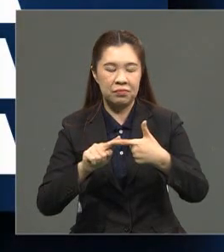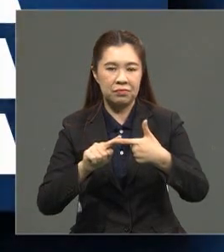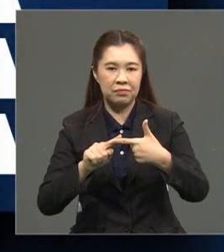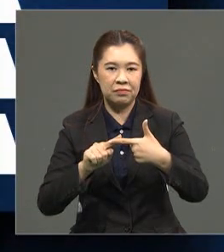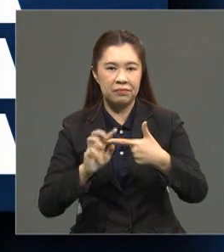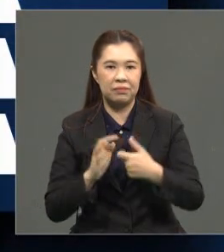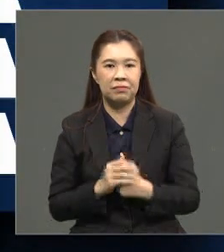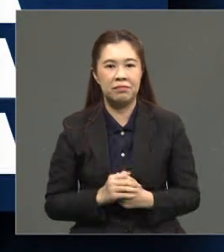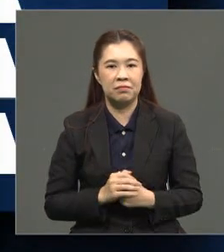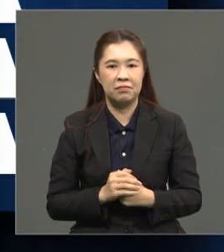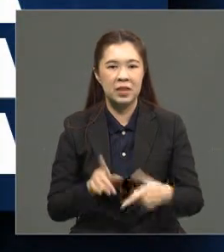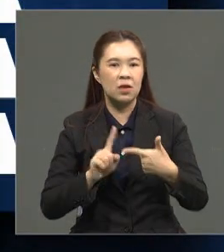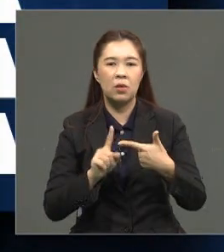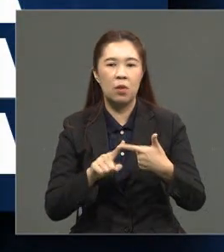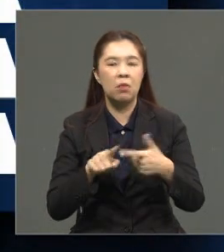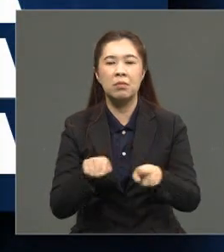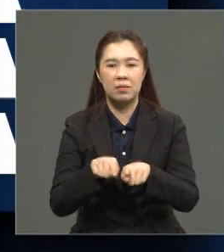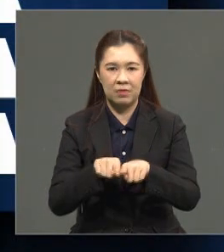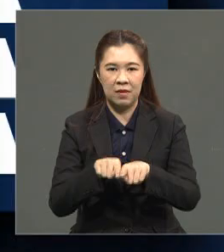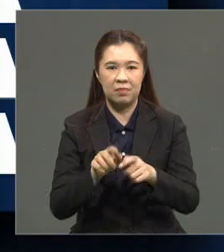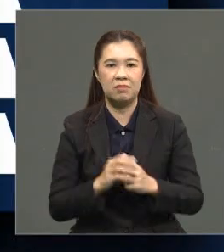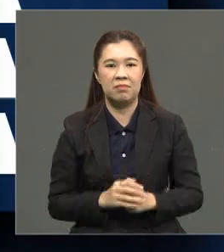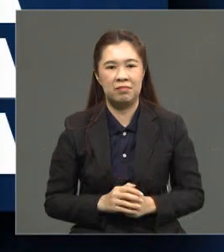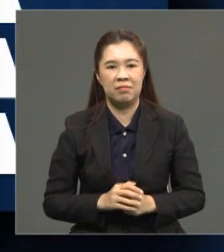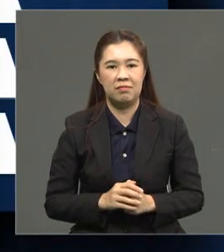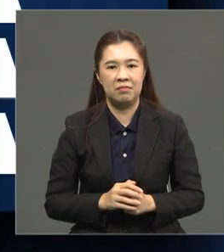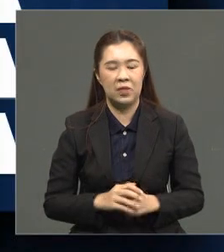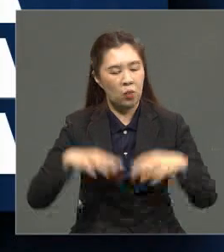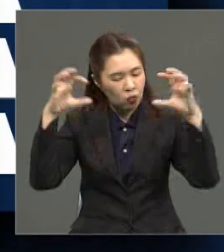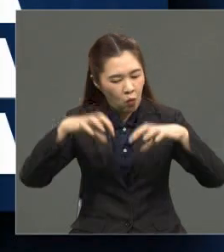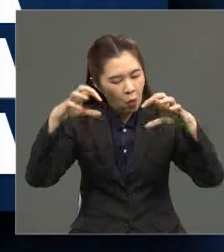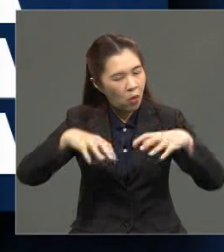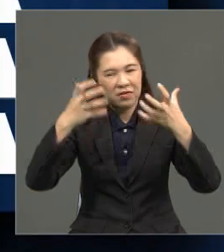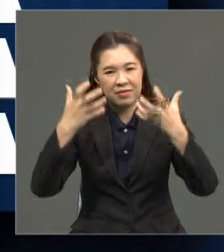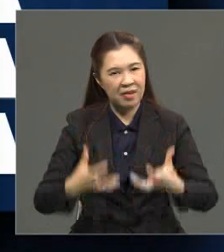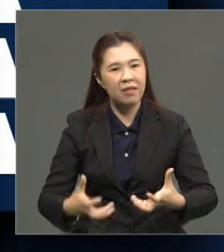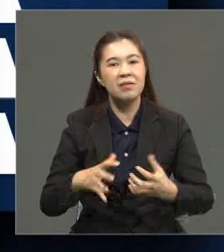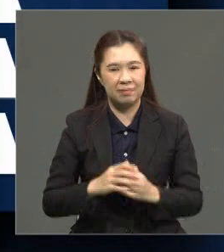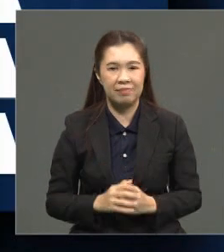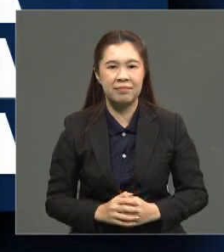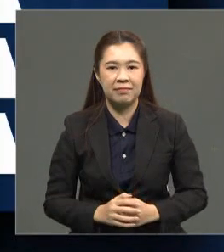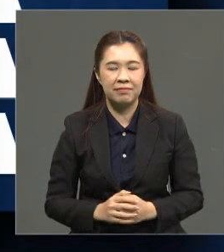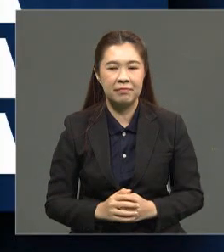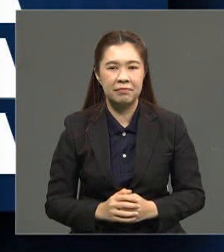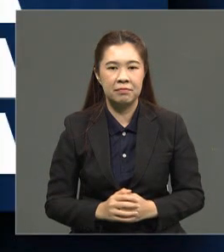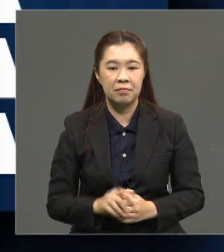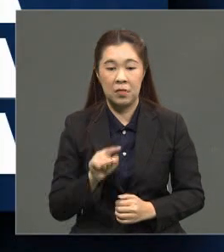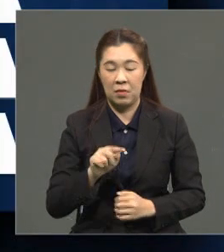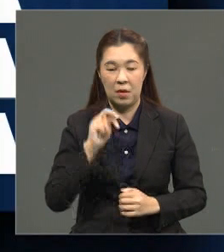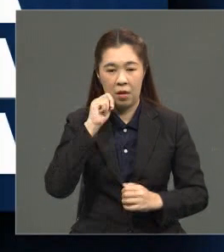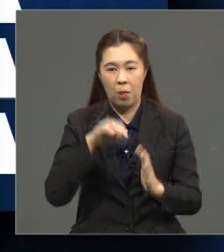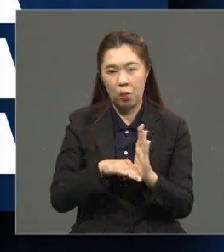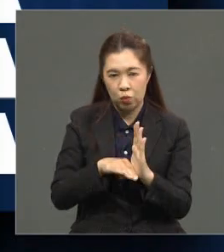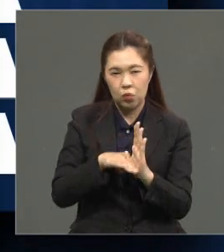เจาะไอร้องด้วยใช่ค่ะแล้วก็ที่รือเสาะด้วยนะคะที่ฝนตกหนักถึงหนักมากนะคะอ่ะก็ถือว่าเป็นปริมาณสูงๆ